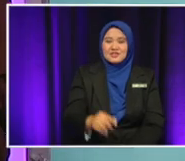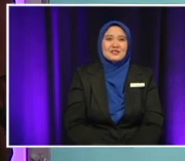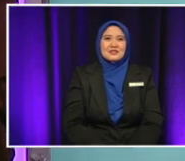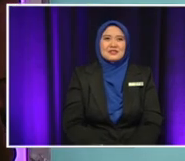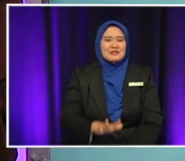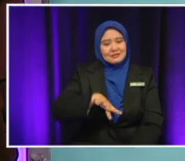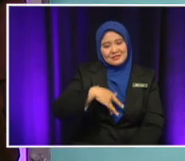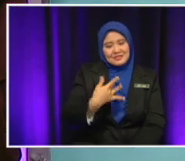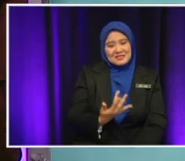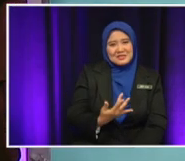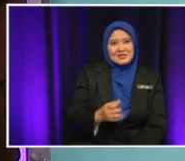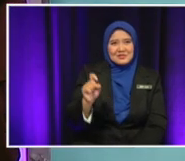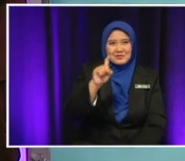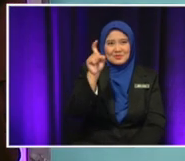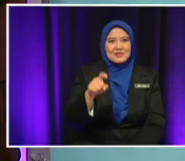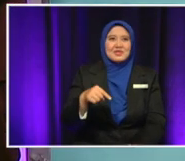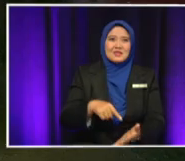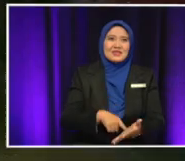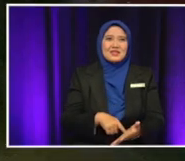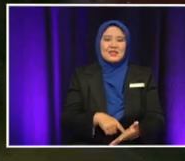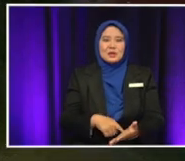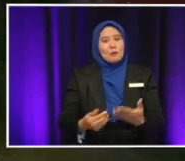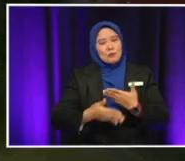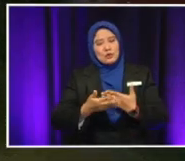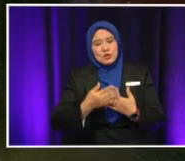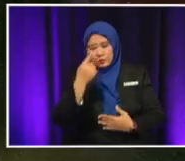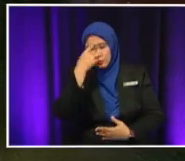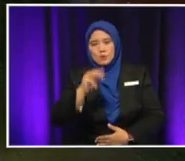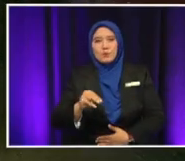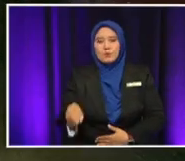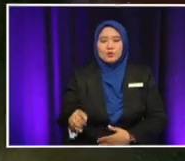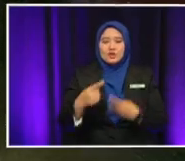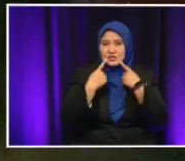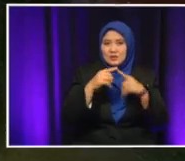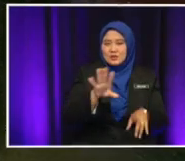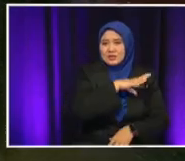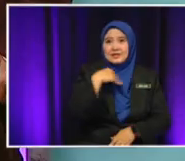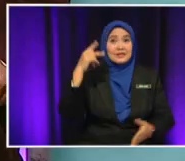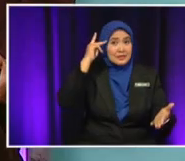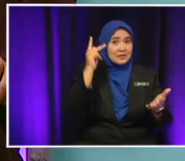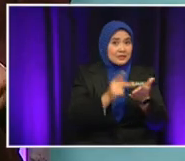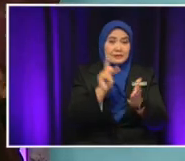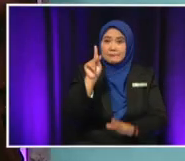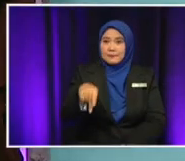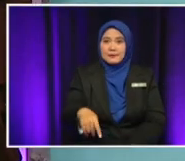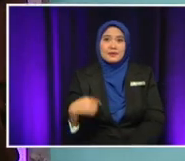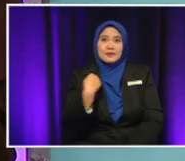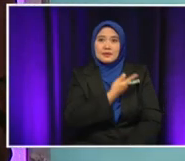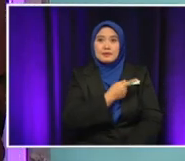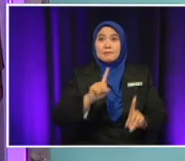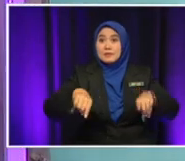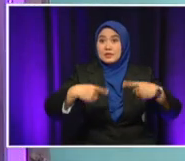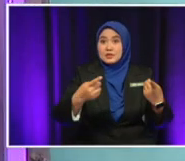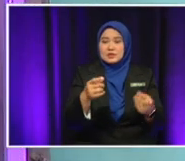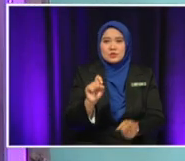memang Soalnya ini soal lain yang mudah untuk dijawab dan mengenal pasti kita lihat soalnya berikutnya Oke